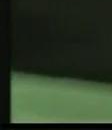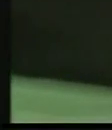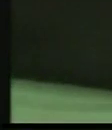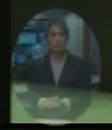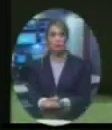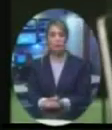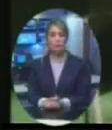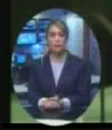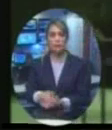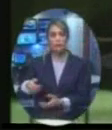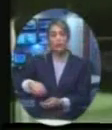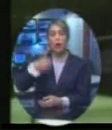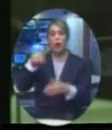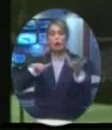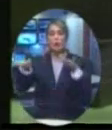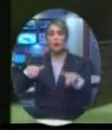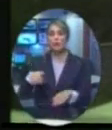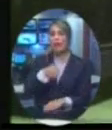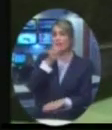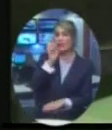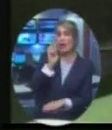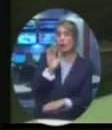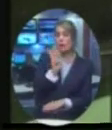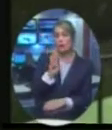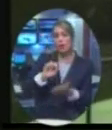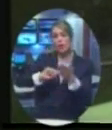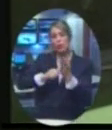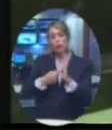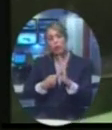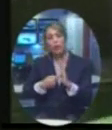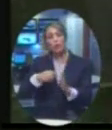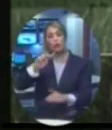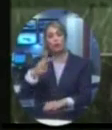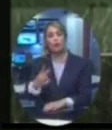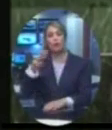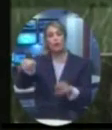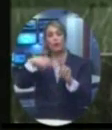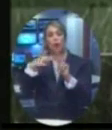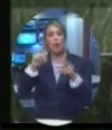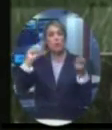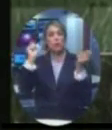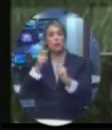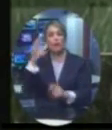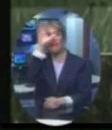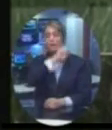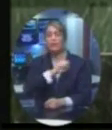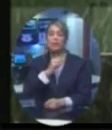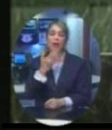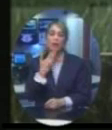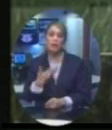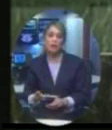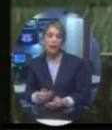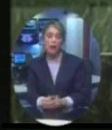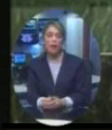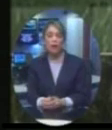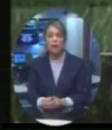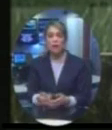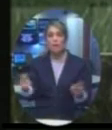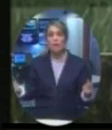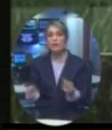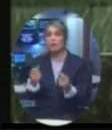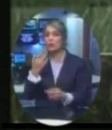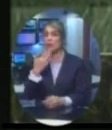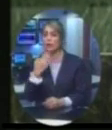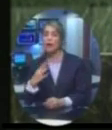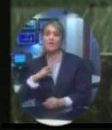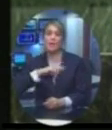ראש הממשלה ושר החוץ נתניהו דואג להדגיש שוב ושוב כי העולם מתחיל לשנות את תפיסתו כלפי ישראל, וכי הסכסוך הישראלי-פלסטיני אינו